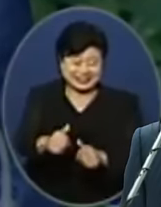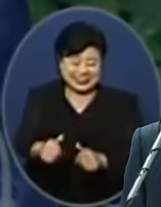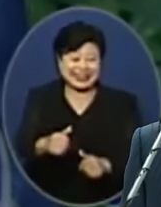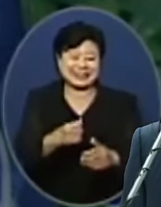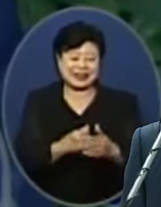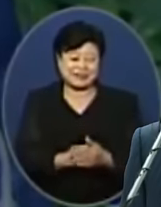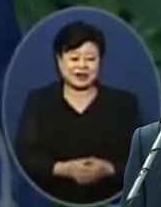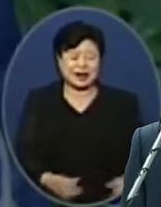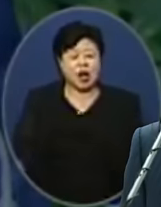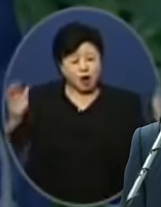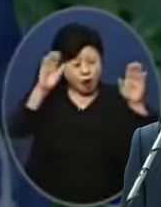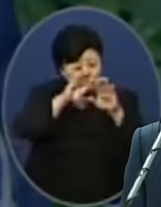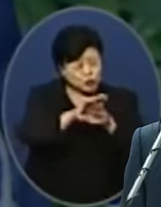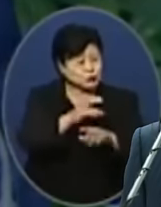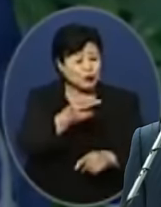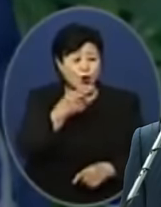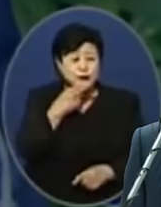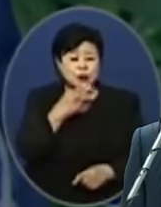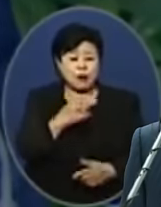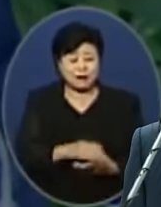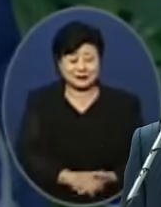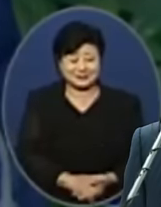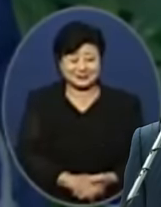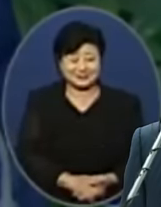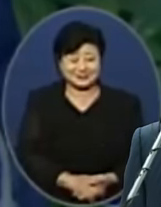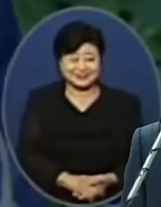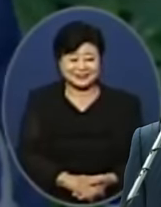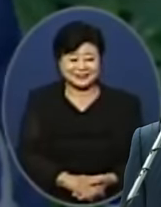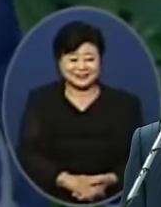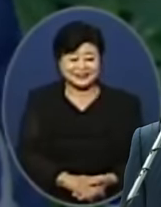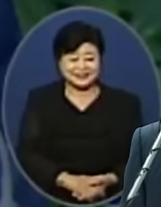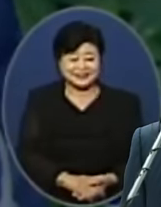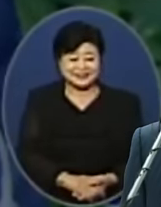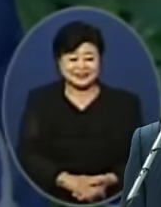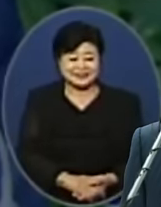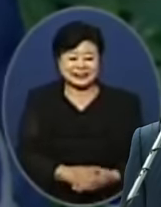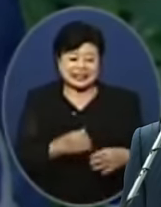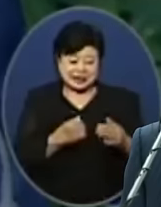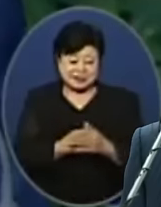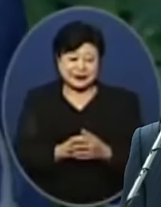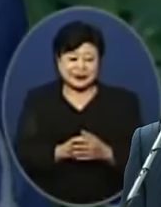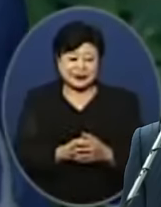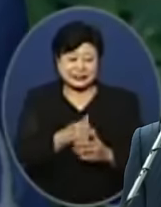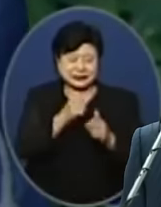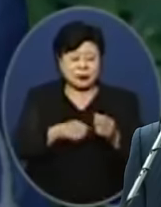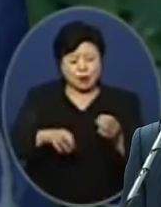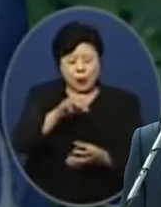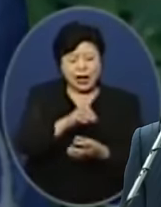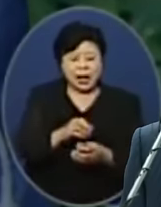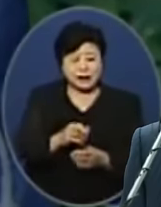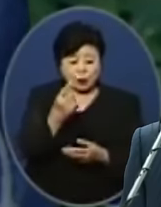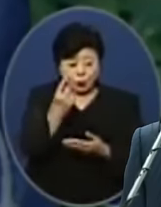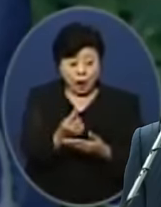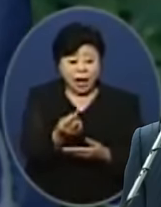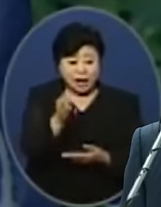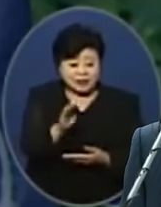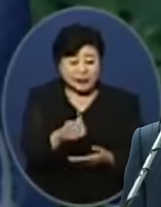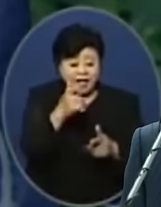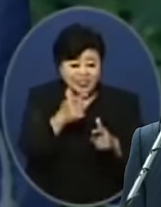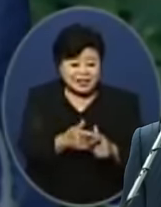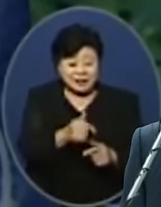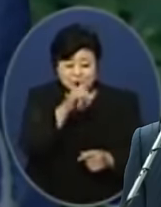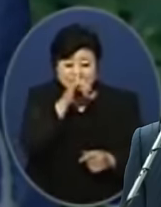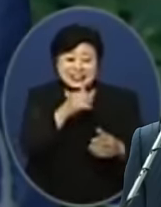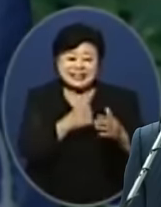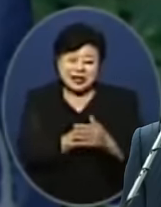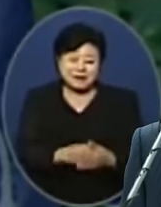때문에 어두움이 우리에게는 없습니다. 그러므로 시험과 환란이 다가오지요. 그러나 예수님이 있었기